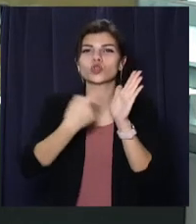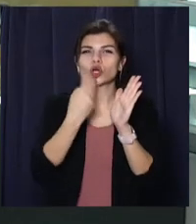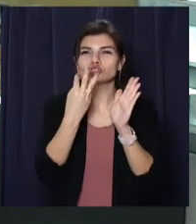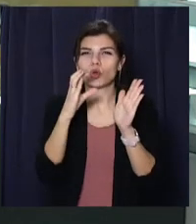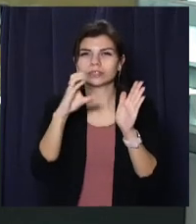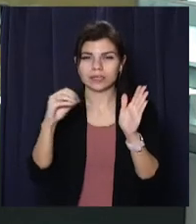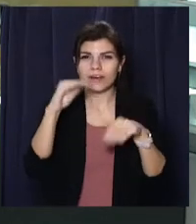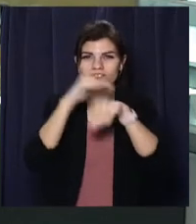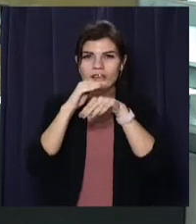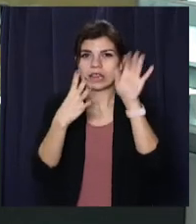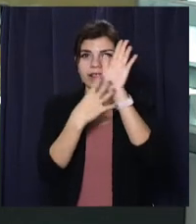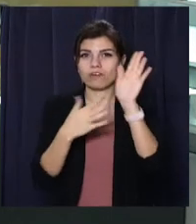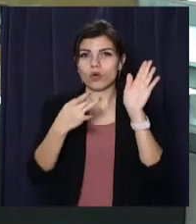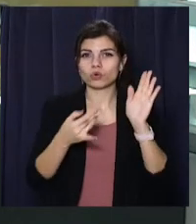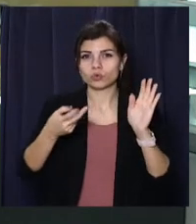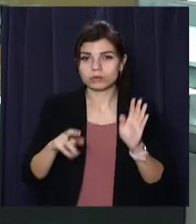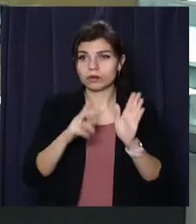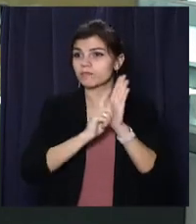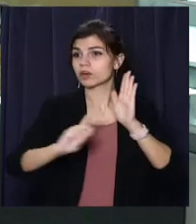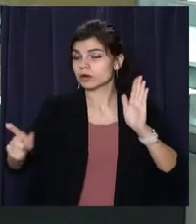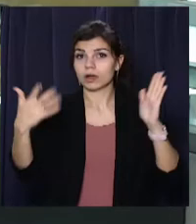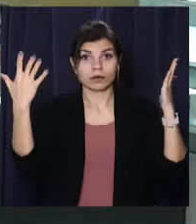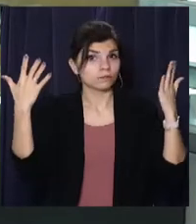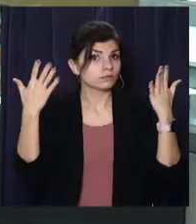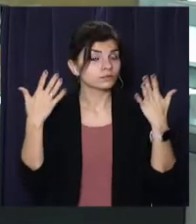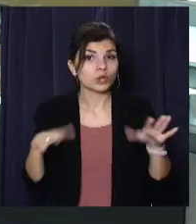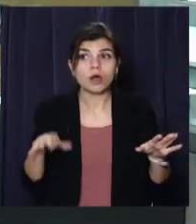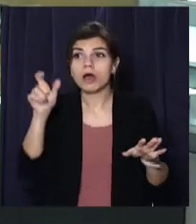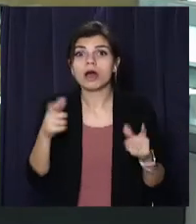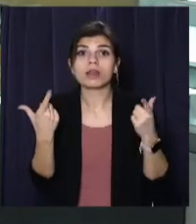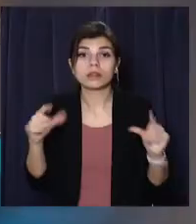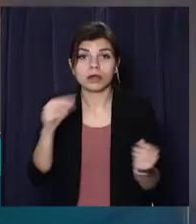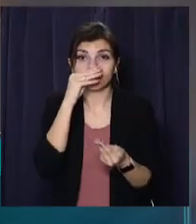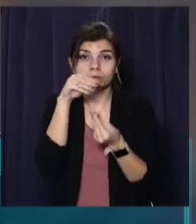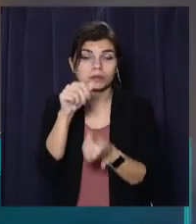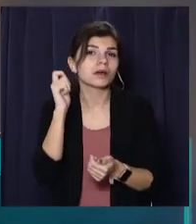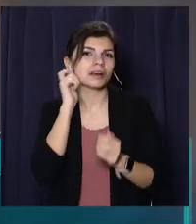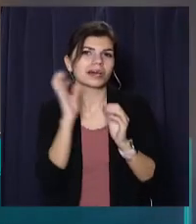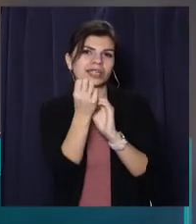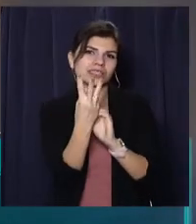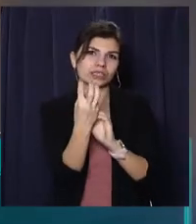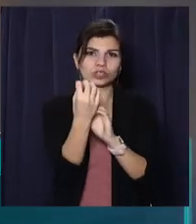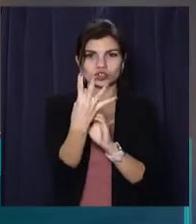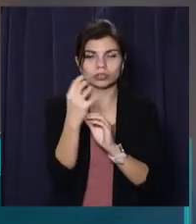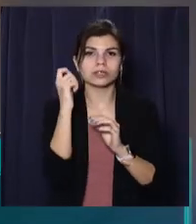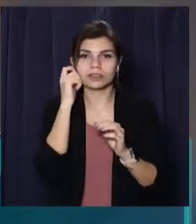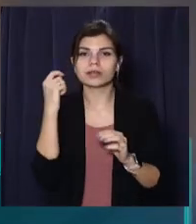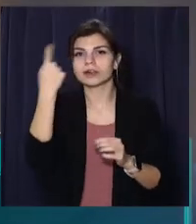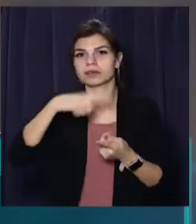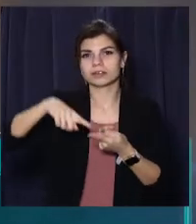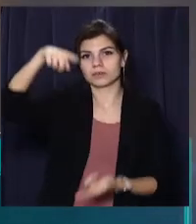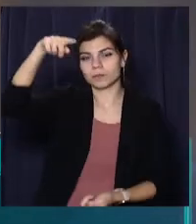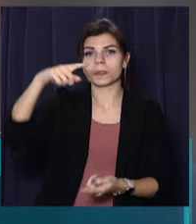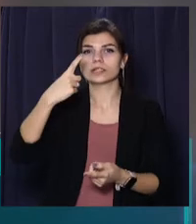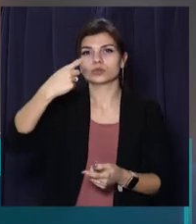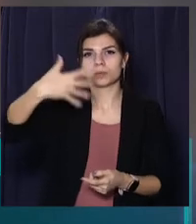шосе ввечері 9 грудня і наразі про неї нічого не відомо. На вигляд їй 13-14 років, зріст десь